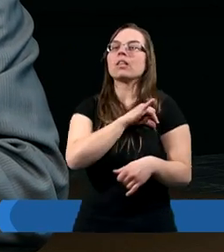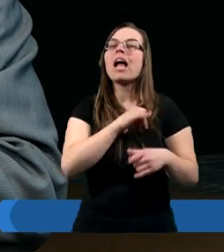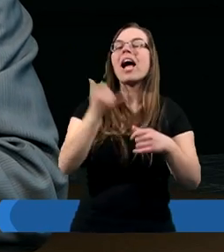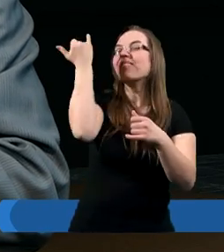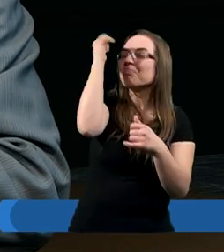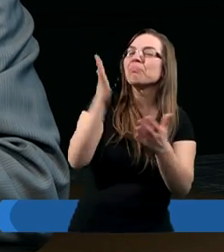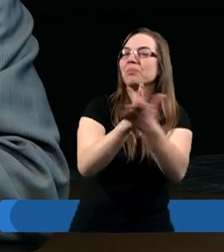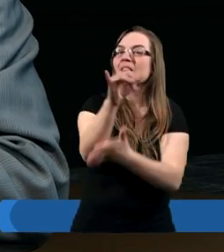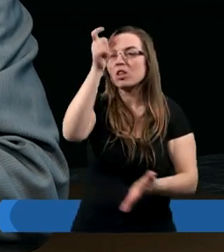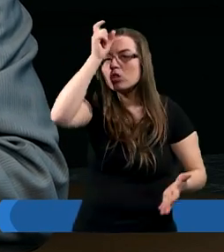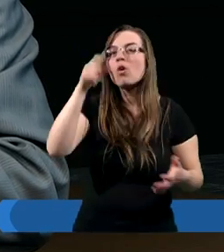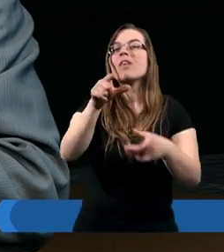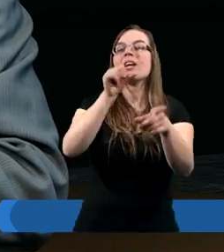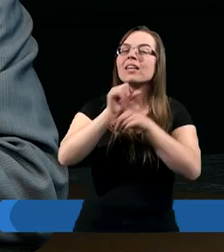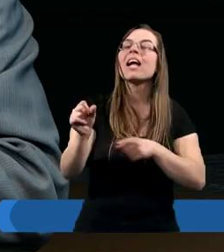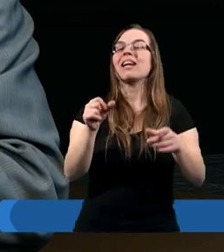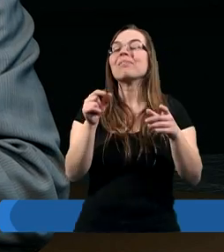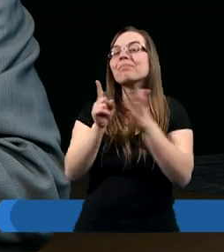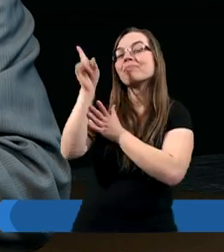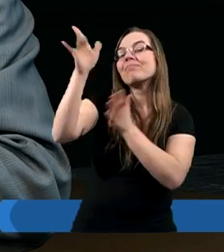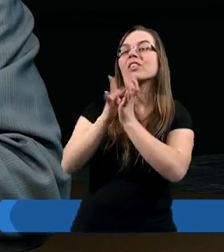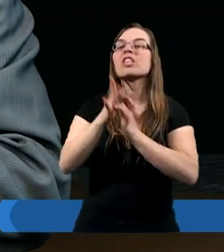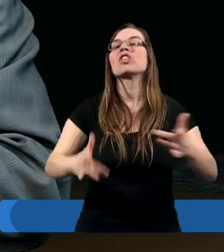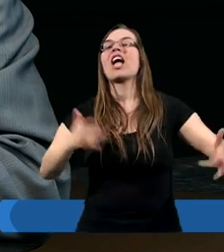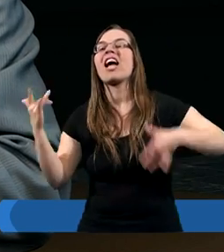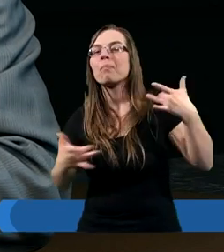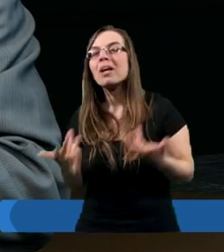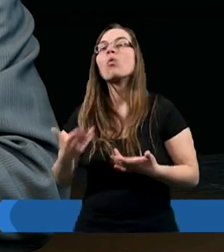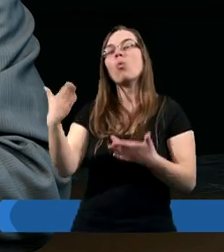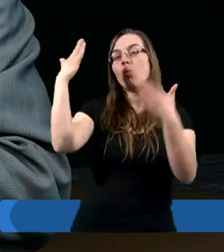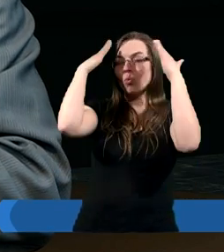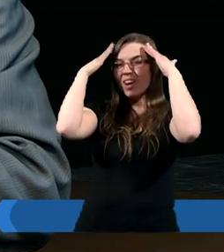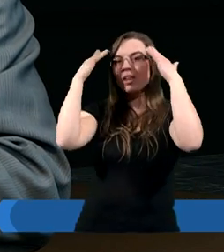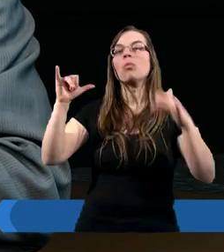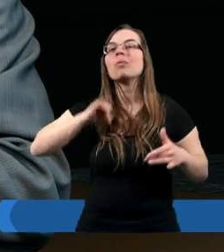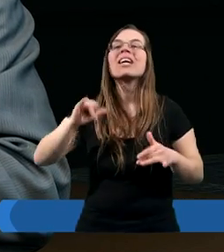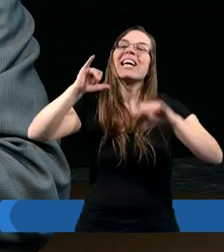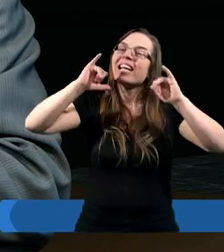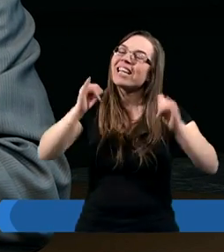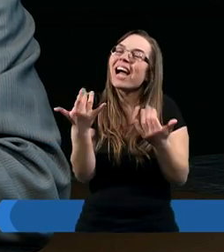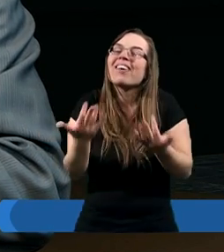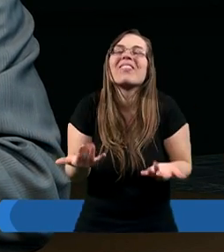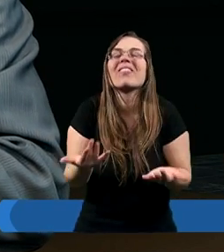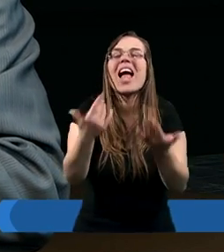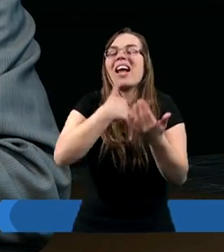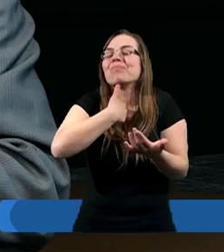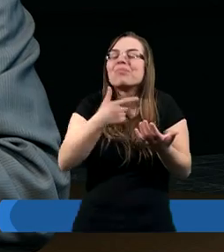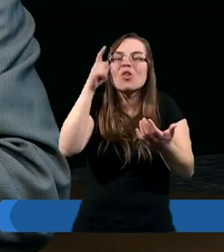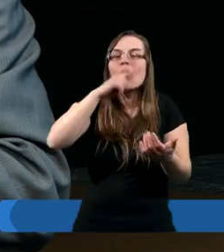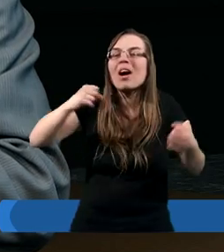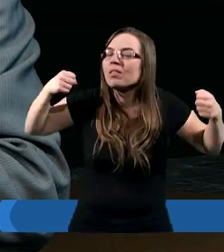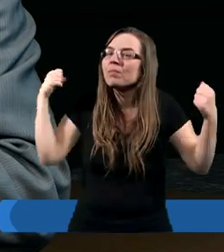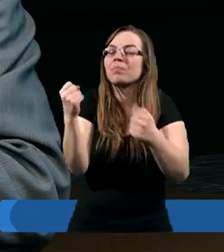przez człowieka jest wielkim dla niego cierpieniem. Uświadomienie sobie, jak wiele zła